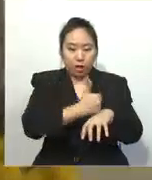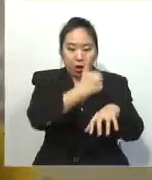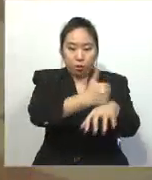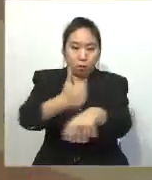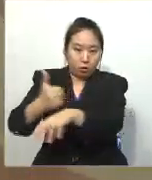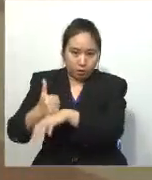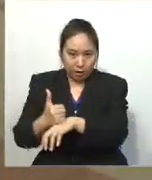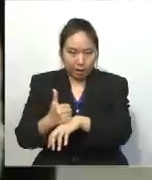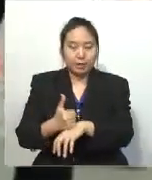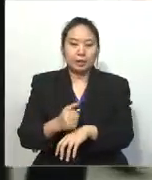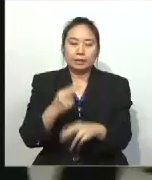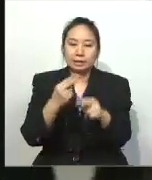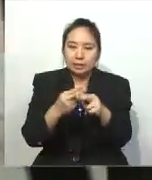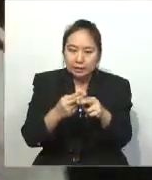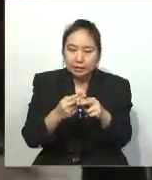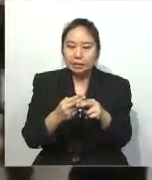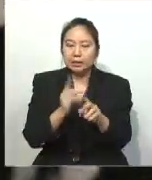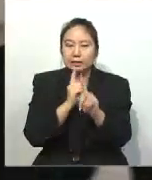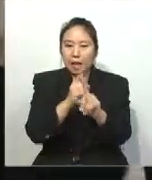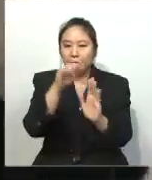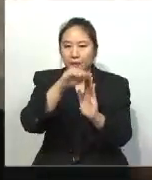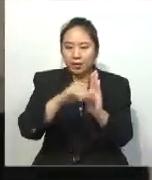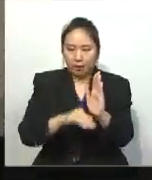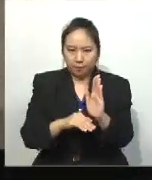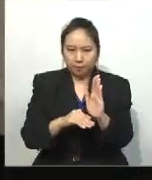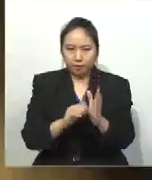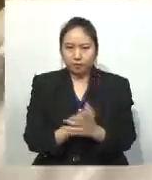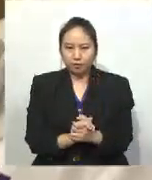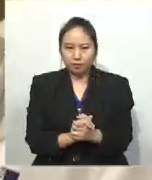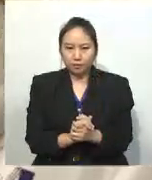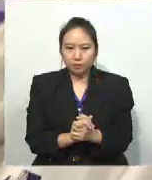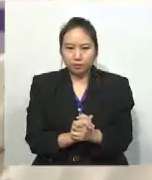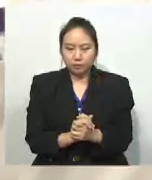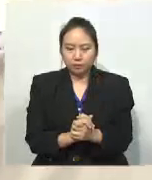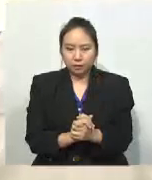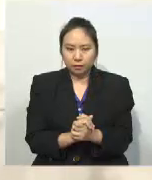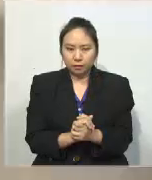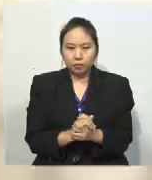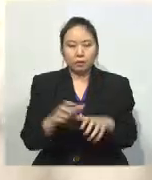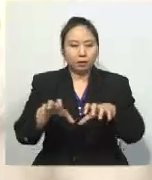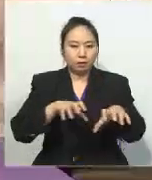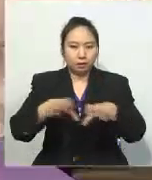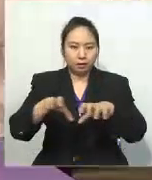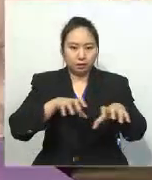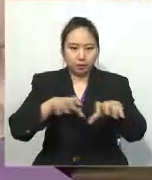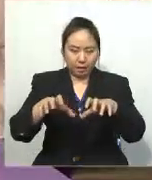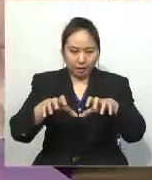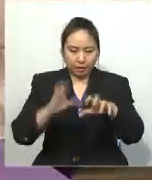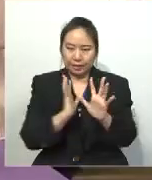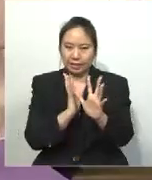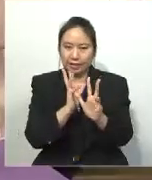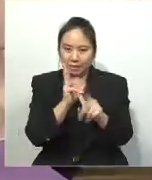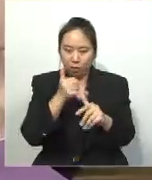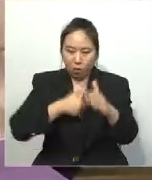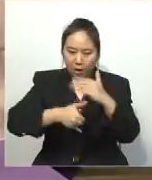านรายชื่อผู้สมัครตามลำดับนะคะซึ่งเพื่อที่จะเป็นการจับลำดับสิทธิ์ของผู้สมัครในการจับ